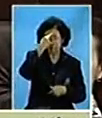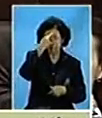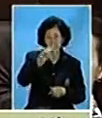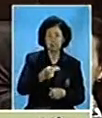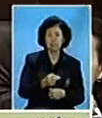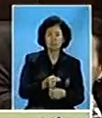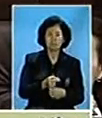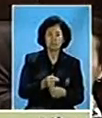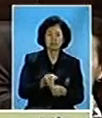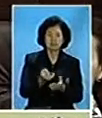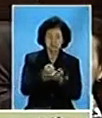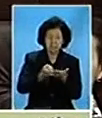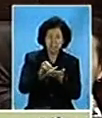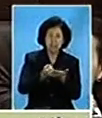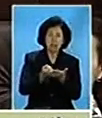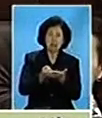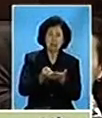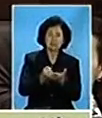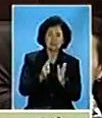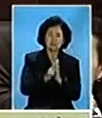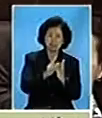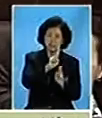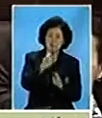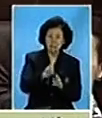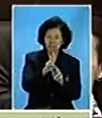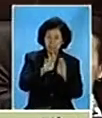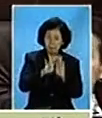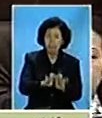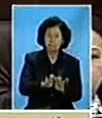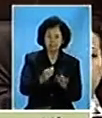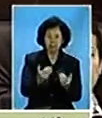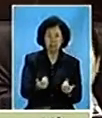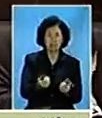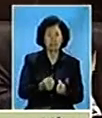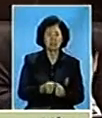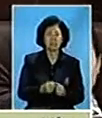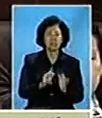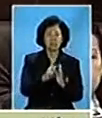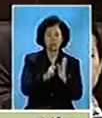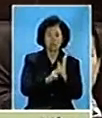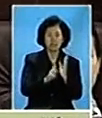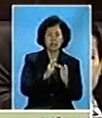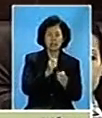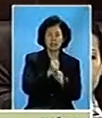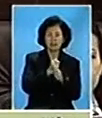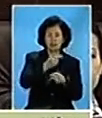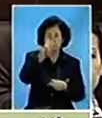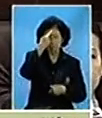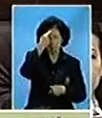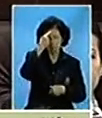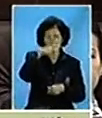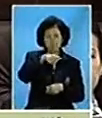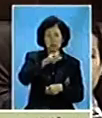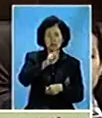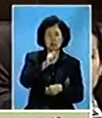ต่โดยหลักการที่ใช้บังคับอยู่ในปัจจุบันนั้นกฎหมายการประกอบโรคศิลปะพ.ศ.